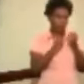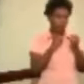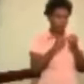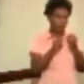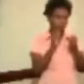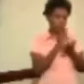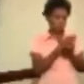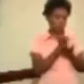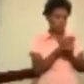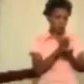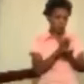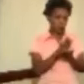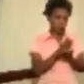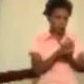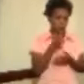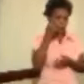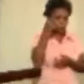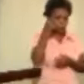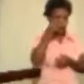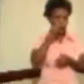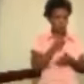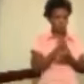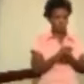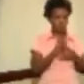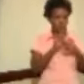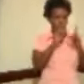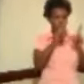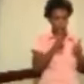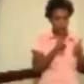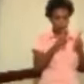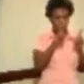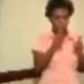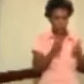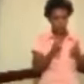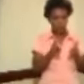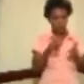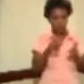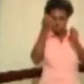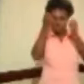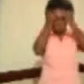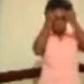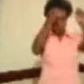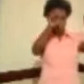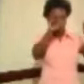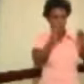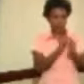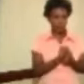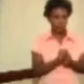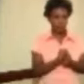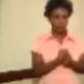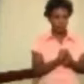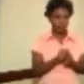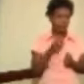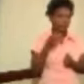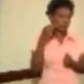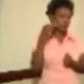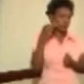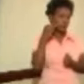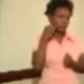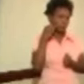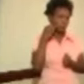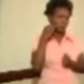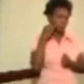c'est une interaction qui pourrait le gagner entre candidats. Madame Martelly, mais Madame, Monsieur Martelly,